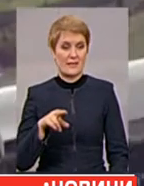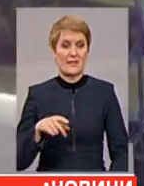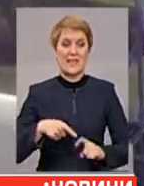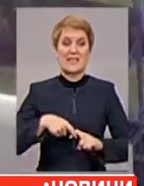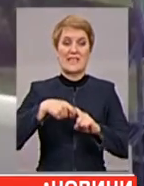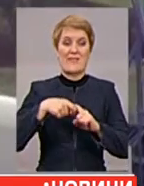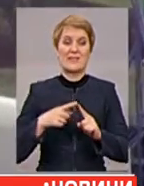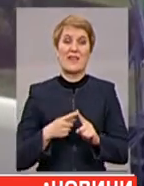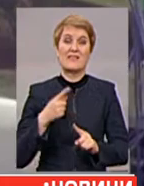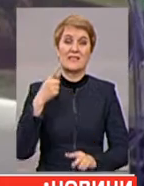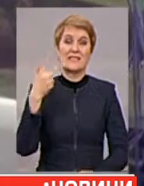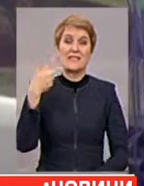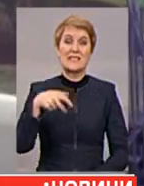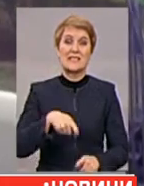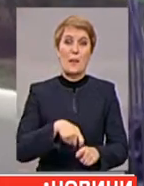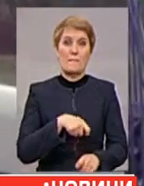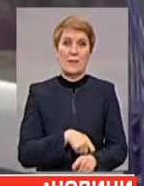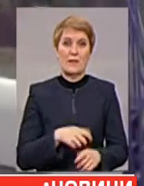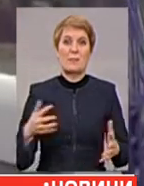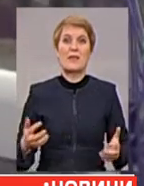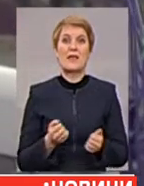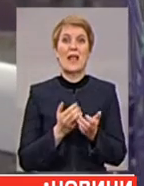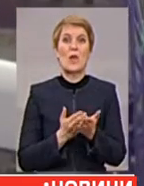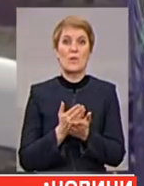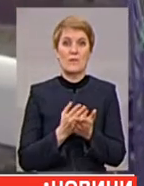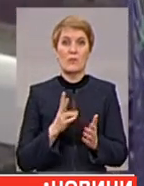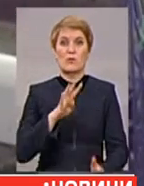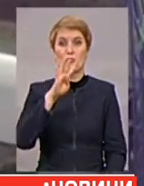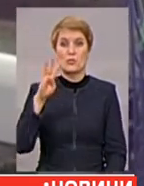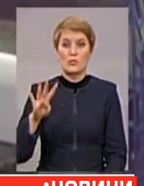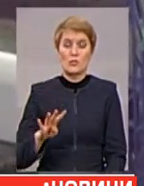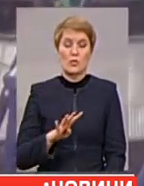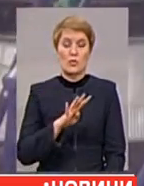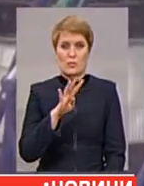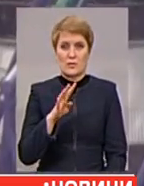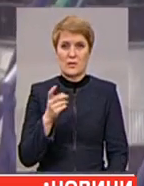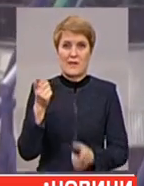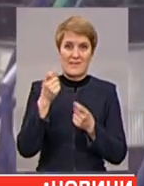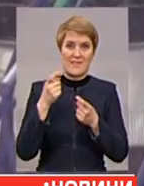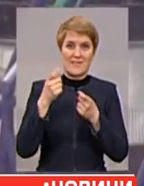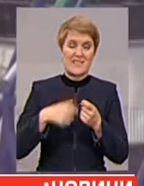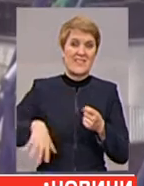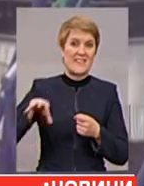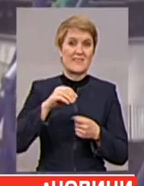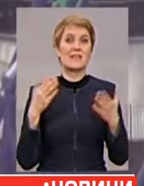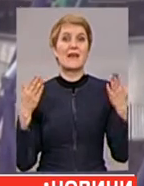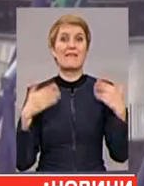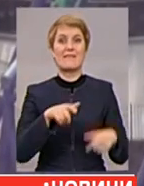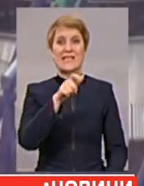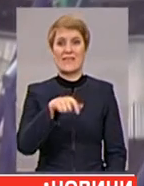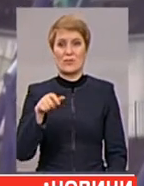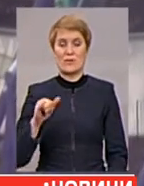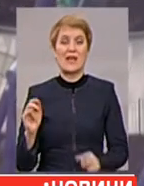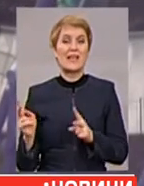висоті 30 метрів над землею. Рятувальникам знадобилося 4 години, щоб евакуювати всіх відвідувачів. Наслідок інциденту ніхто